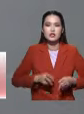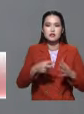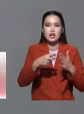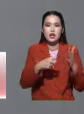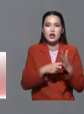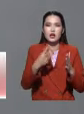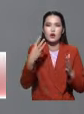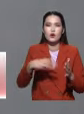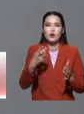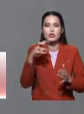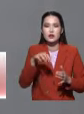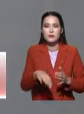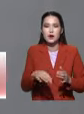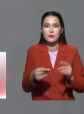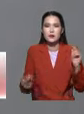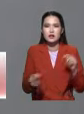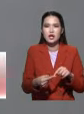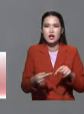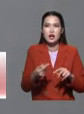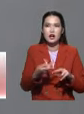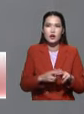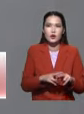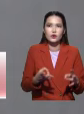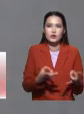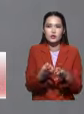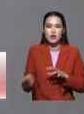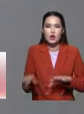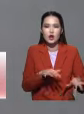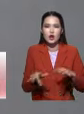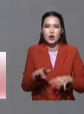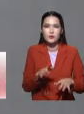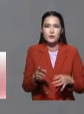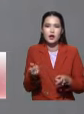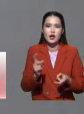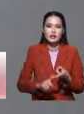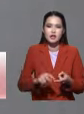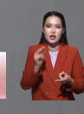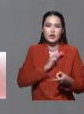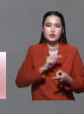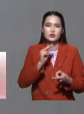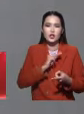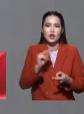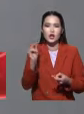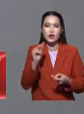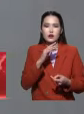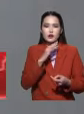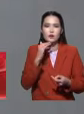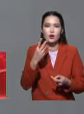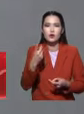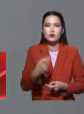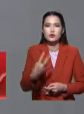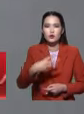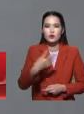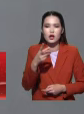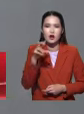69-шы бабы бойынша бір факт анықталды. Қазір бойынша тергеу амалдары жүргізілуде. Одан қалғалы қазақстан қылмыстық кодексі 134-шы бабына сәйкес